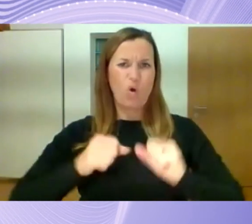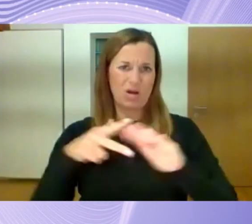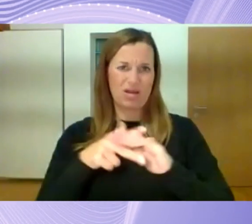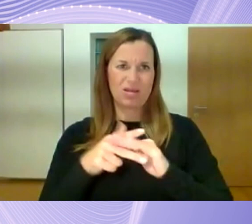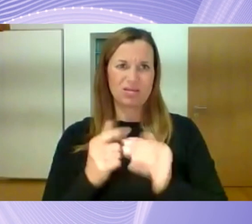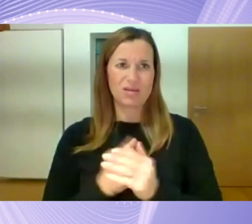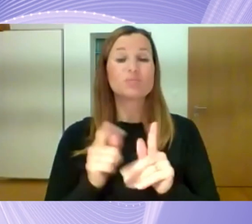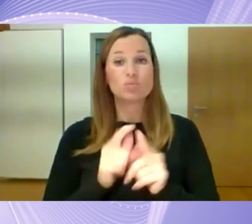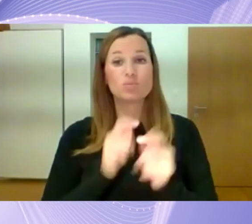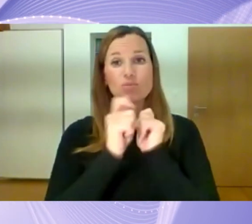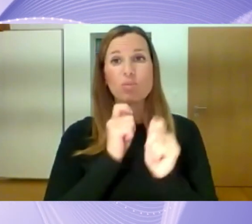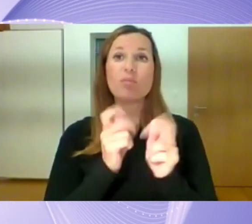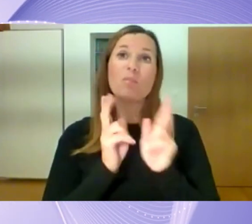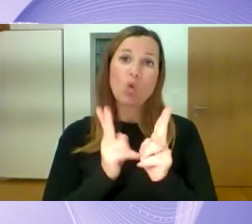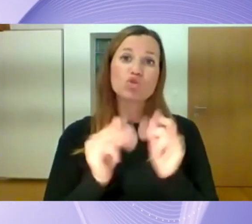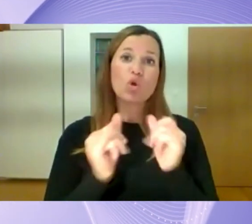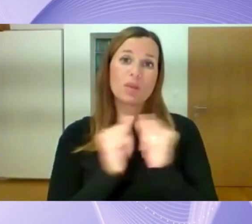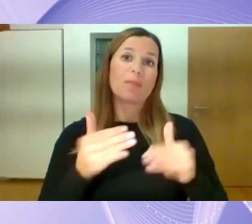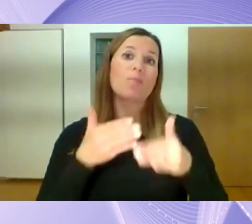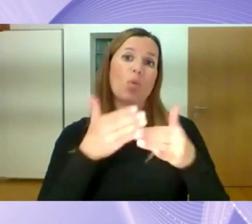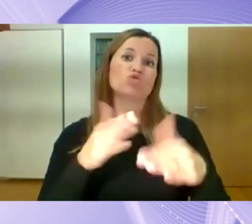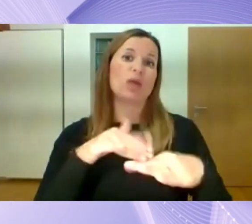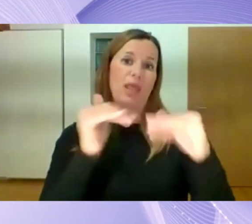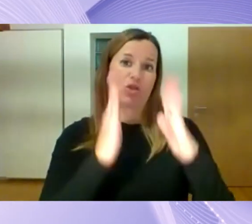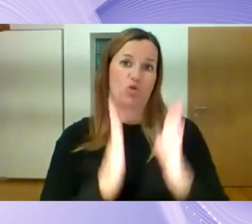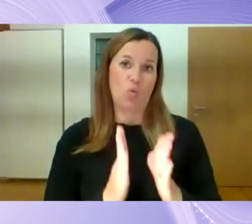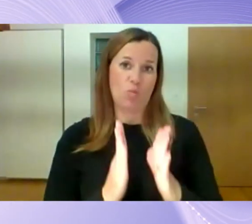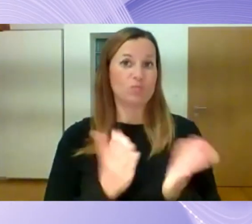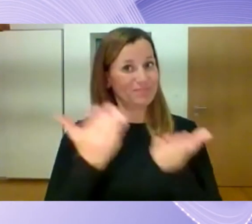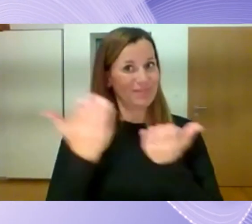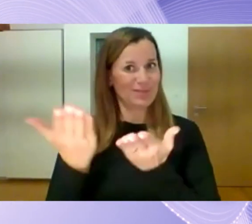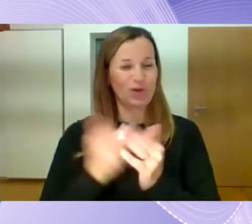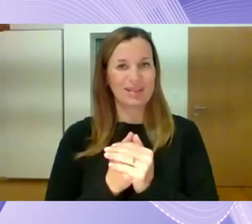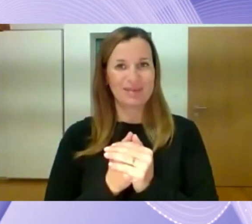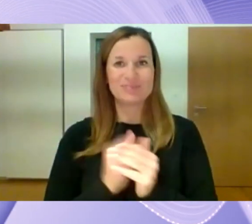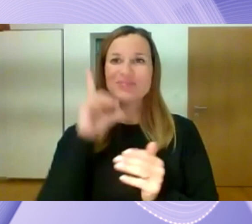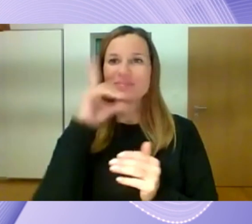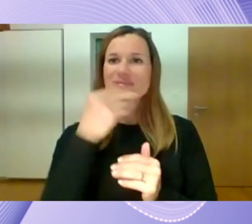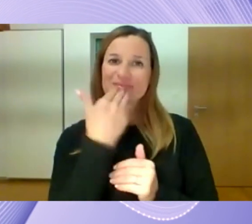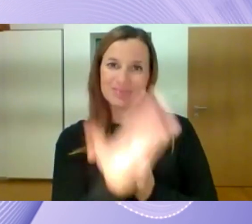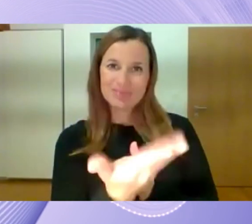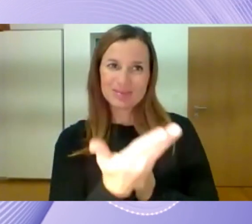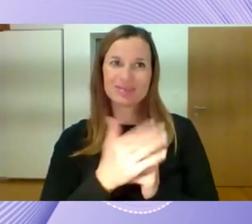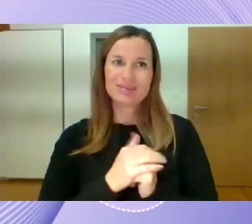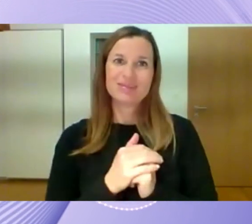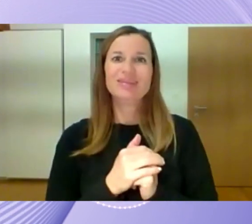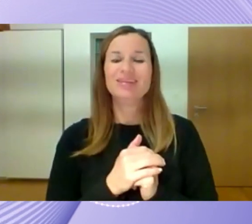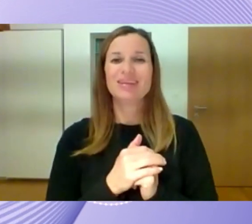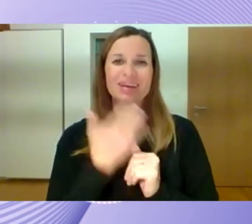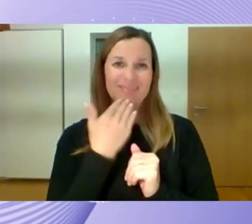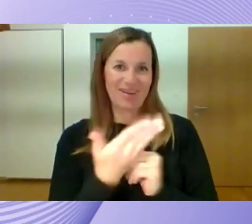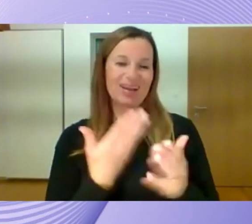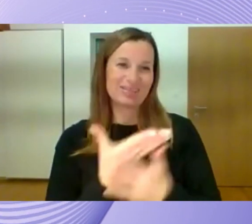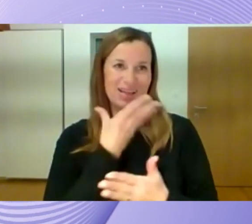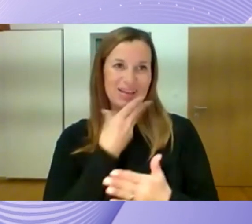na domu. In vam kar predajam besedo. Najlepša hvala, gospa Maša, za to velikodušno